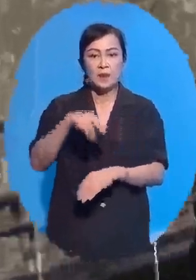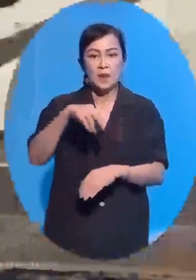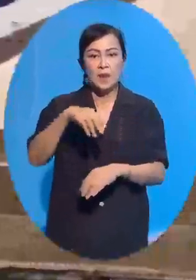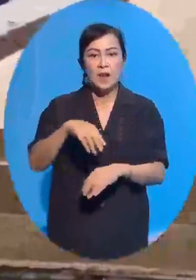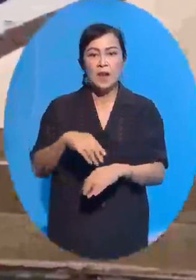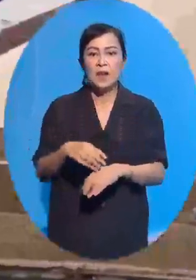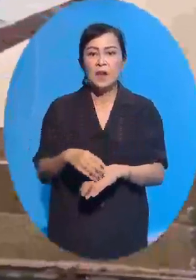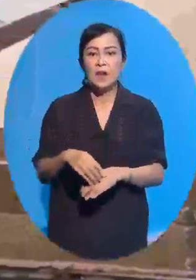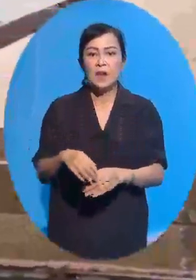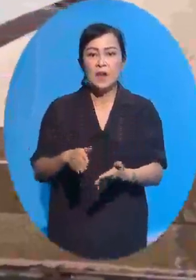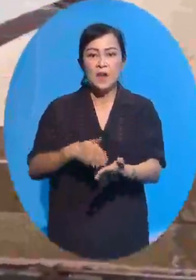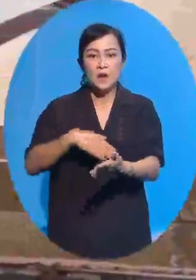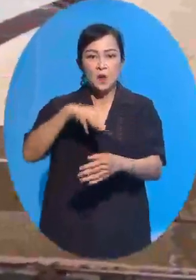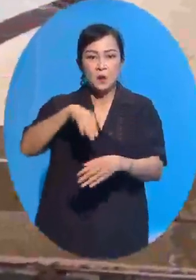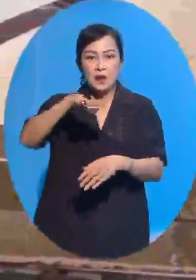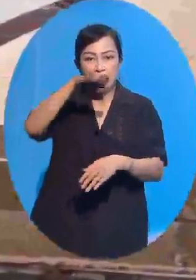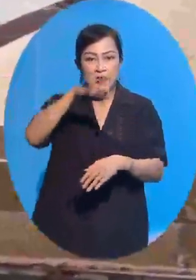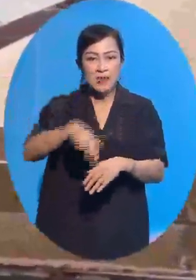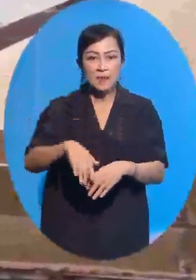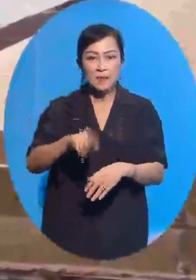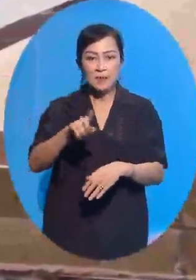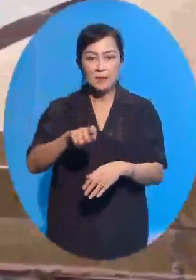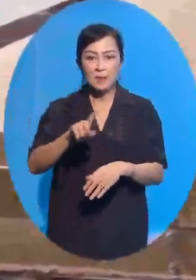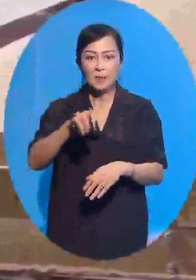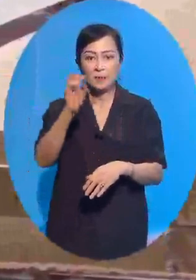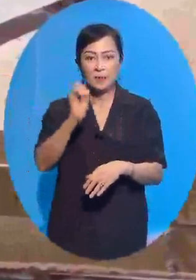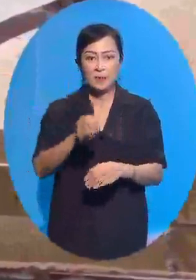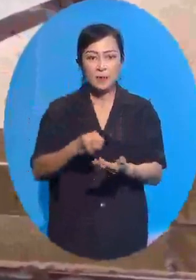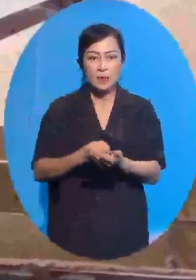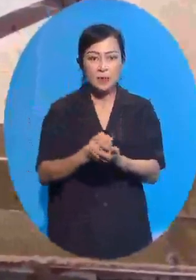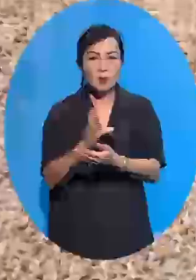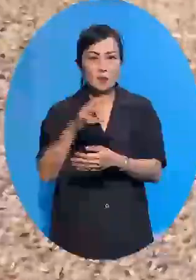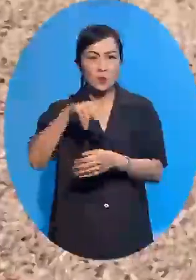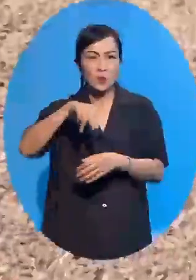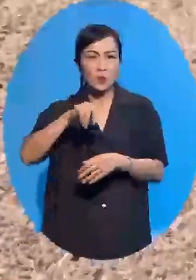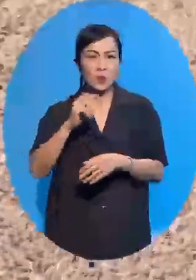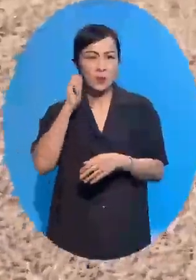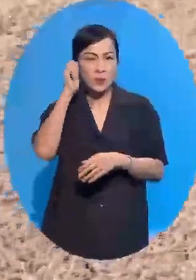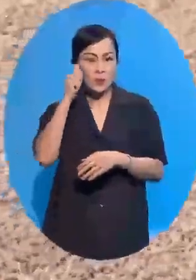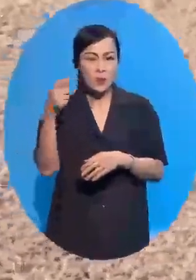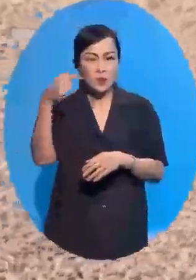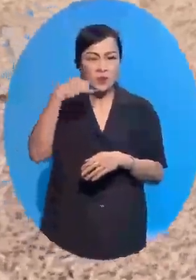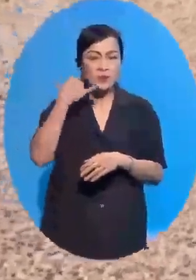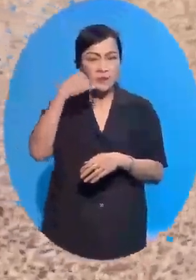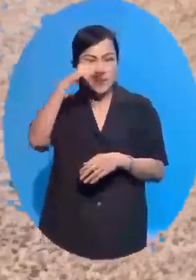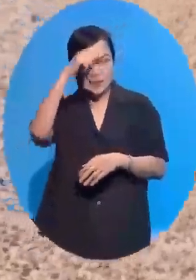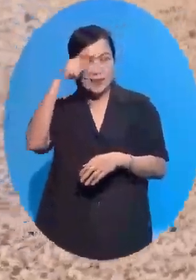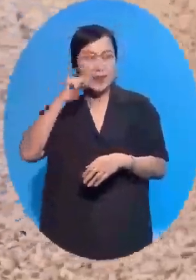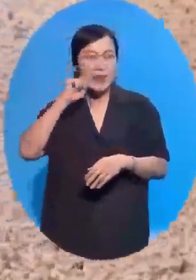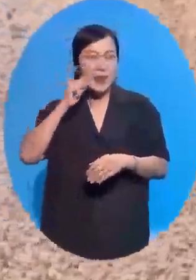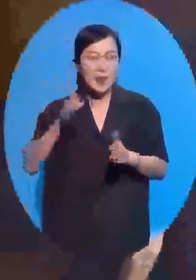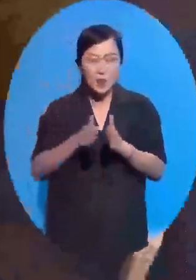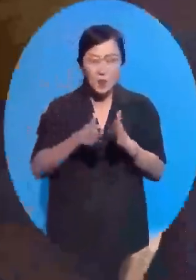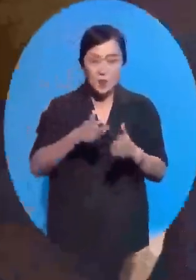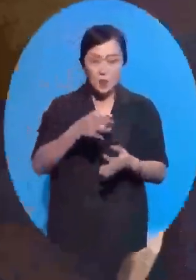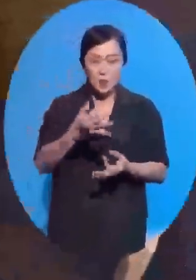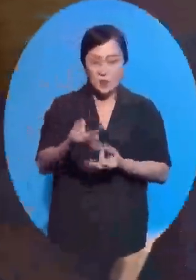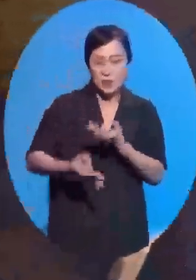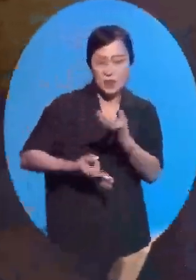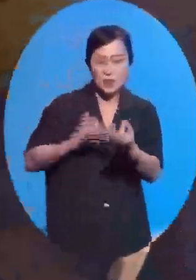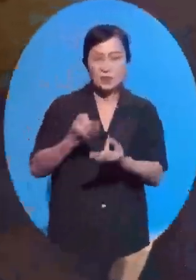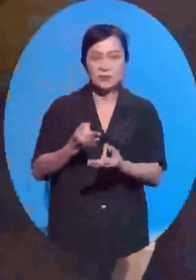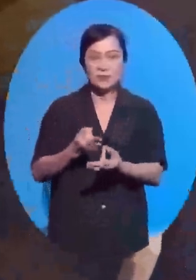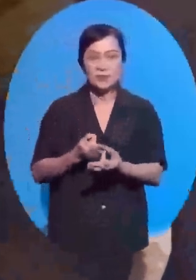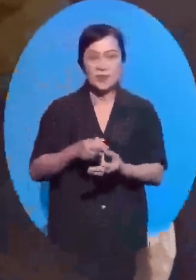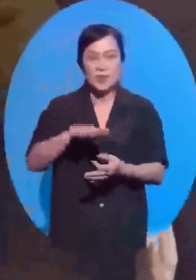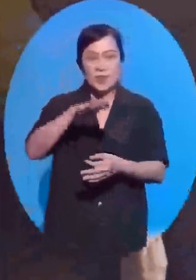thì giá lúa mì giảm mạnh nhất 7,1% do xuất khẩu ngũ cốc từ Ukraine qua Biển Đen đã làm hạ nhiệt thị trường. Giá bắp